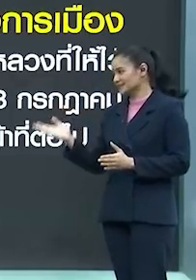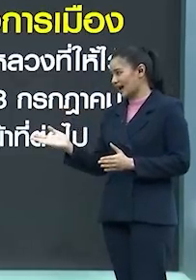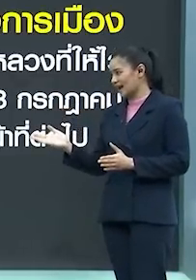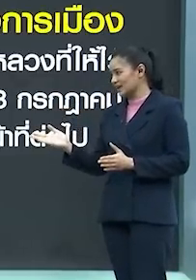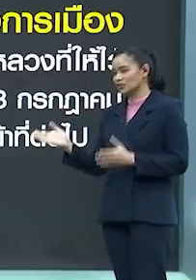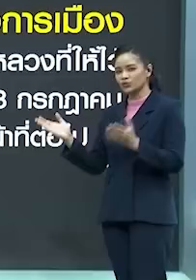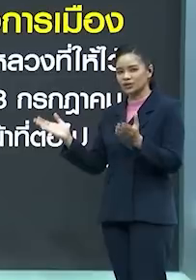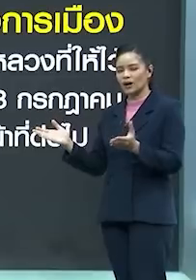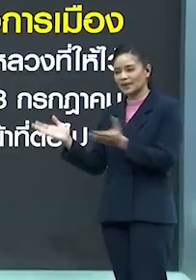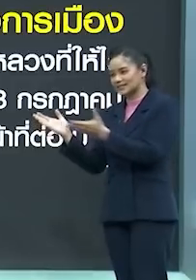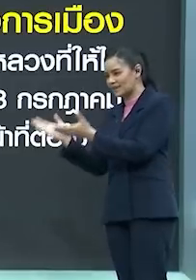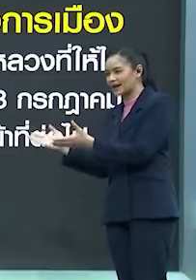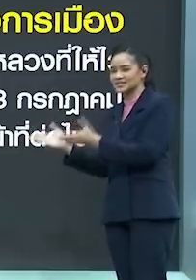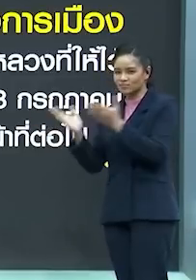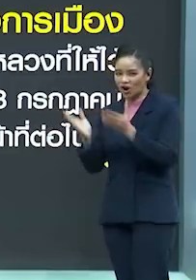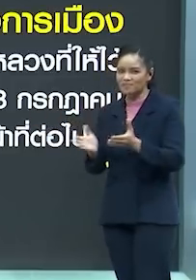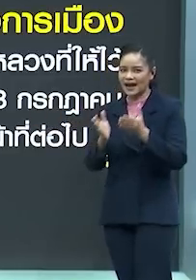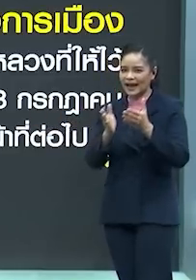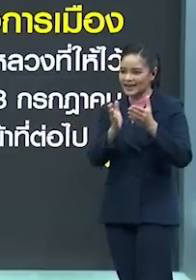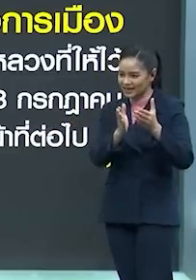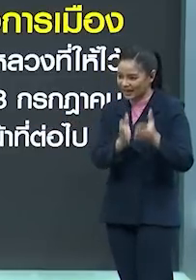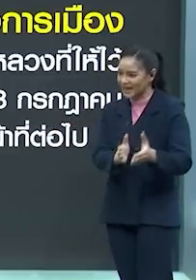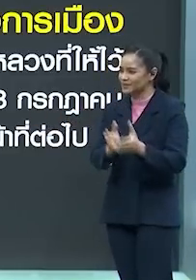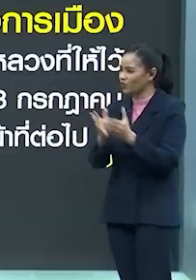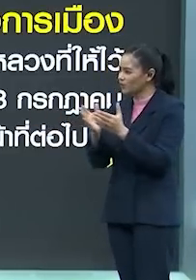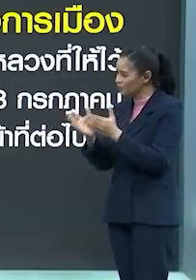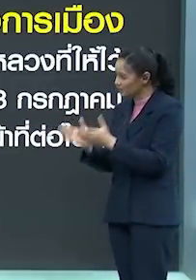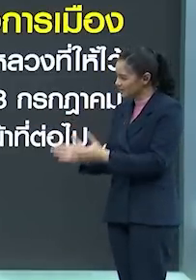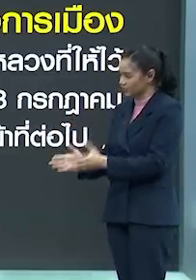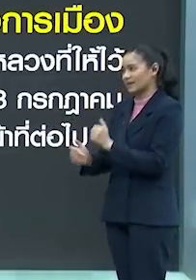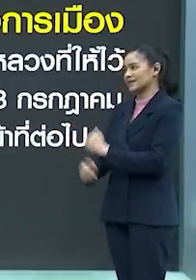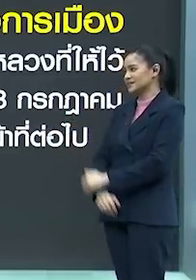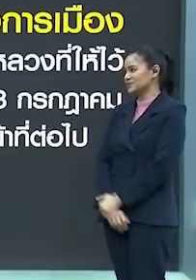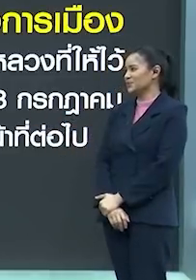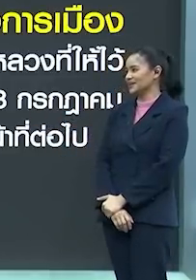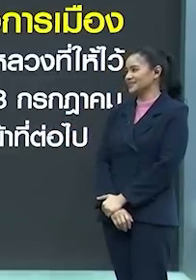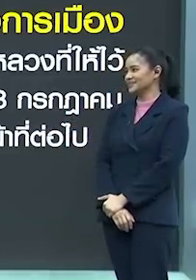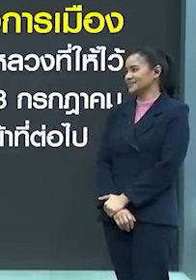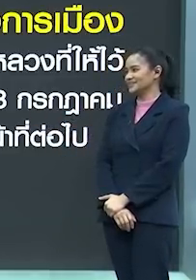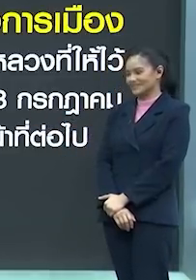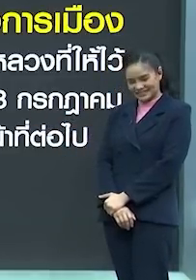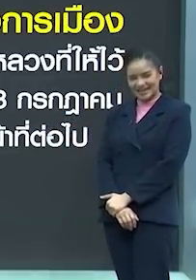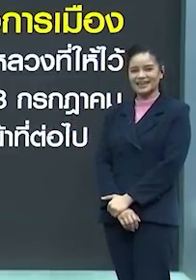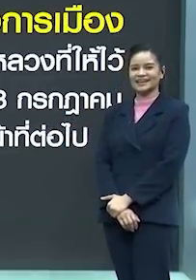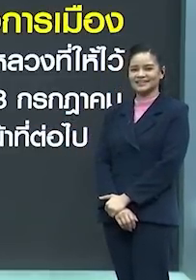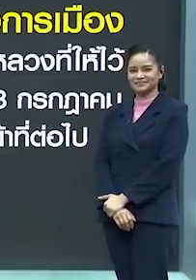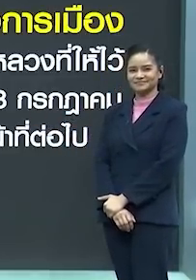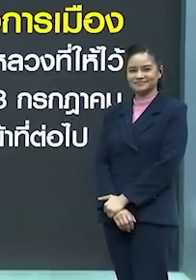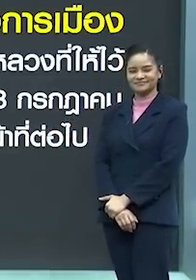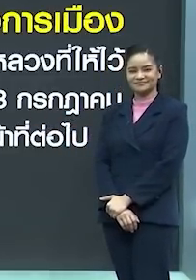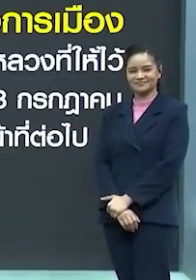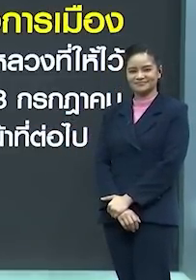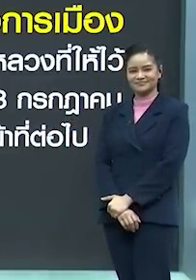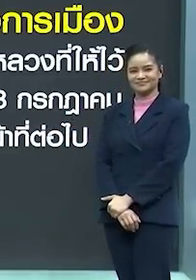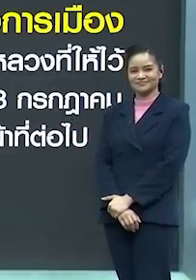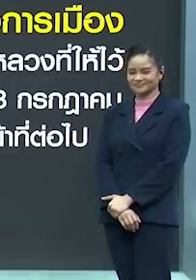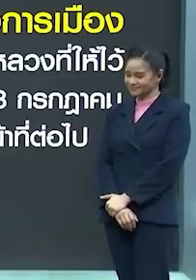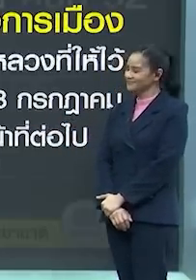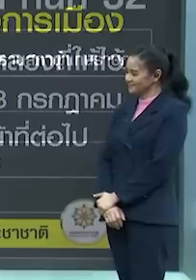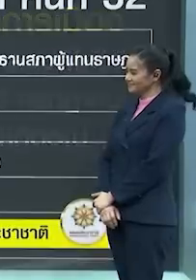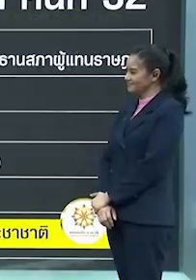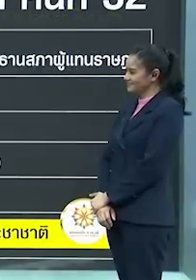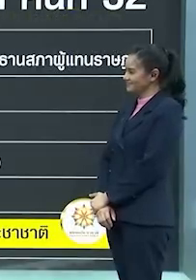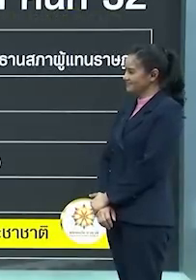2คือเพื่อไทยก็ต้องอยู่ที่ว่าประธานสภาเนี่ยจะมอบหมายให้ใครเป็นคนดูเรื่องกฎหมายเรื่องนี้ด้วยอันนี้ก็ต้องวัดใจนะคะถ้าผ่านมาทางคุณ